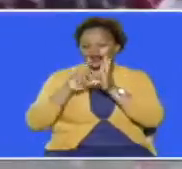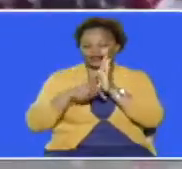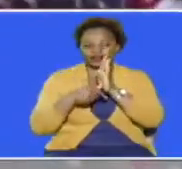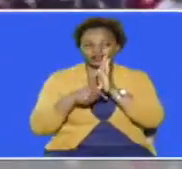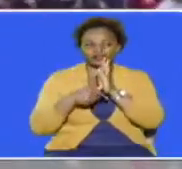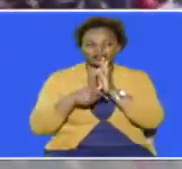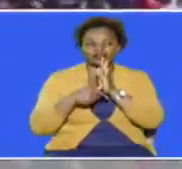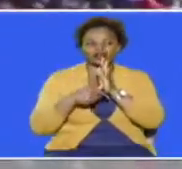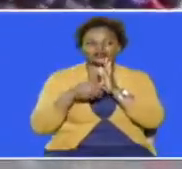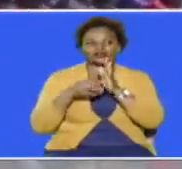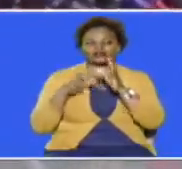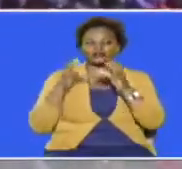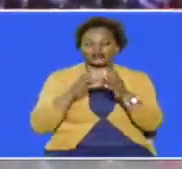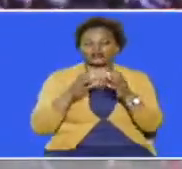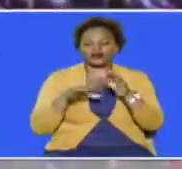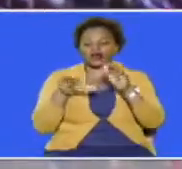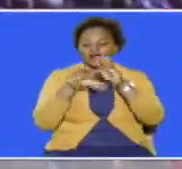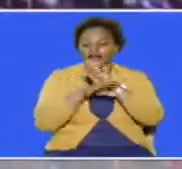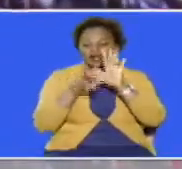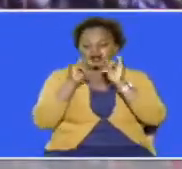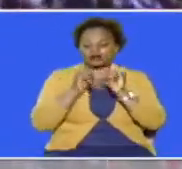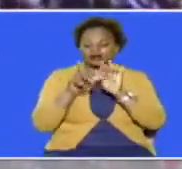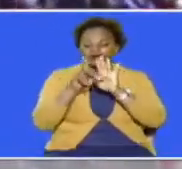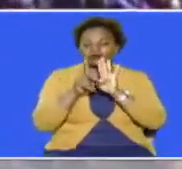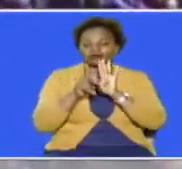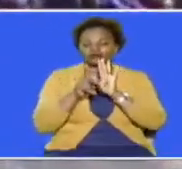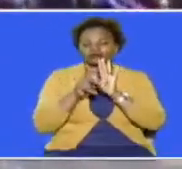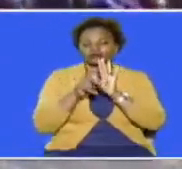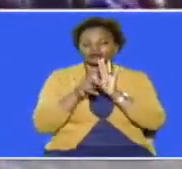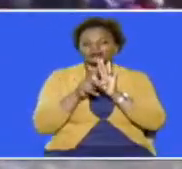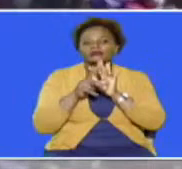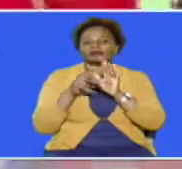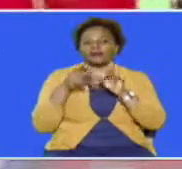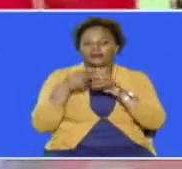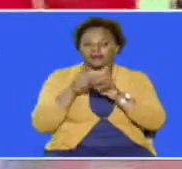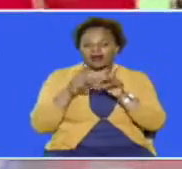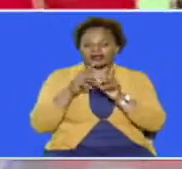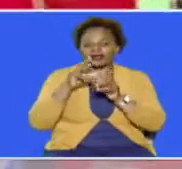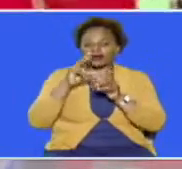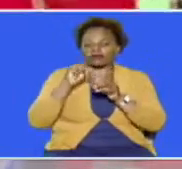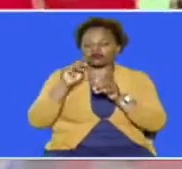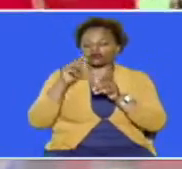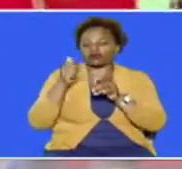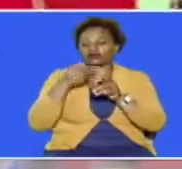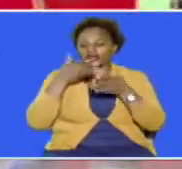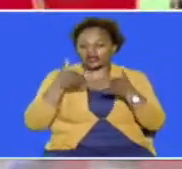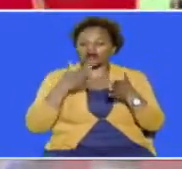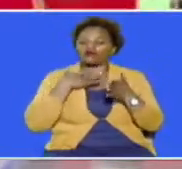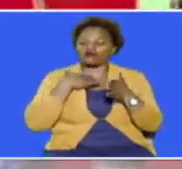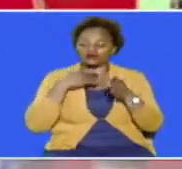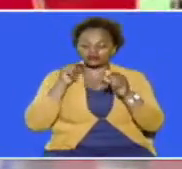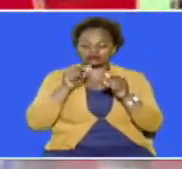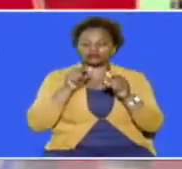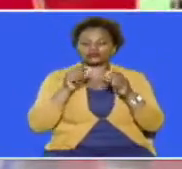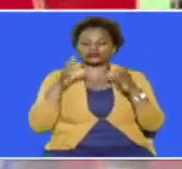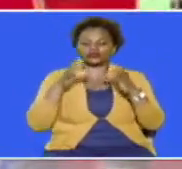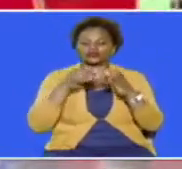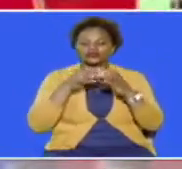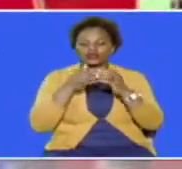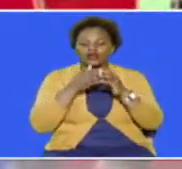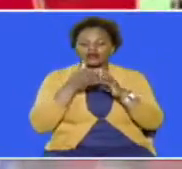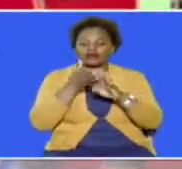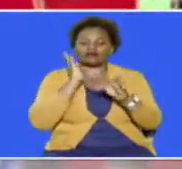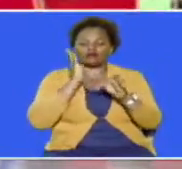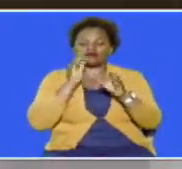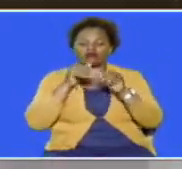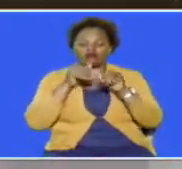kuwa chama cha muungano chini ya sheria mpya vyama. Lakini Mutua sasa anadai muungano huo umetengana na